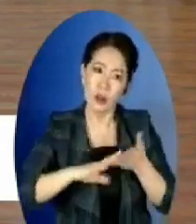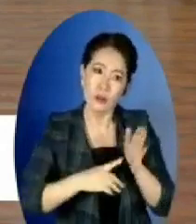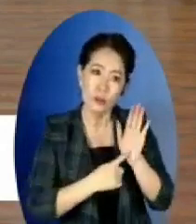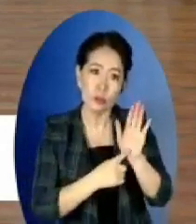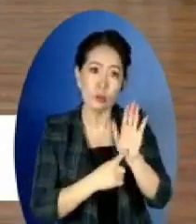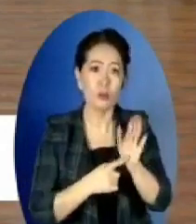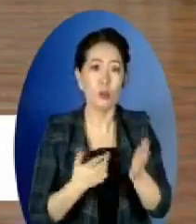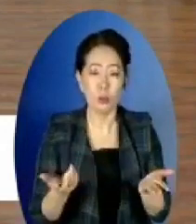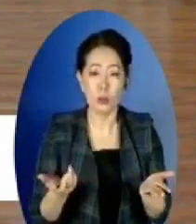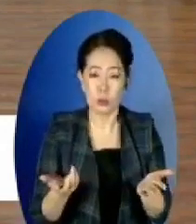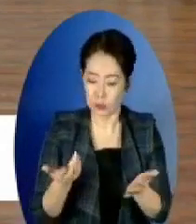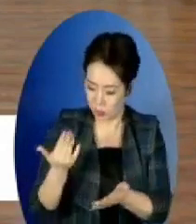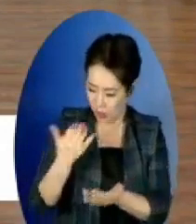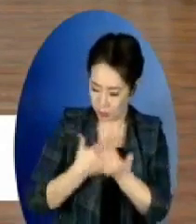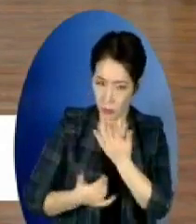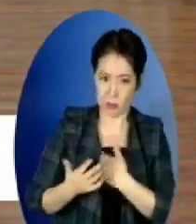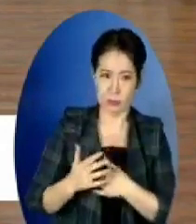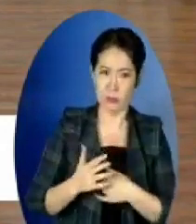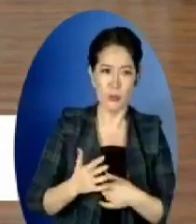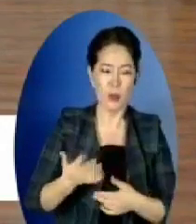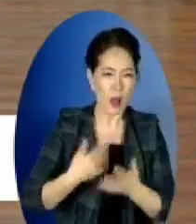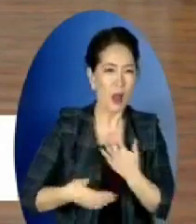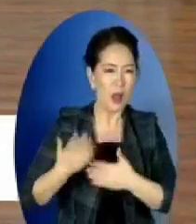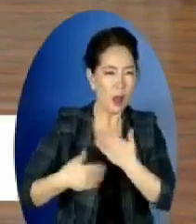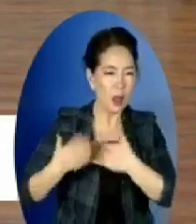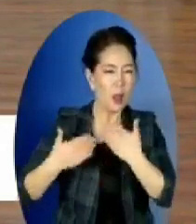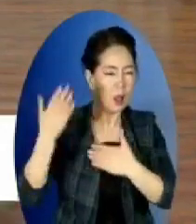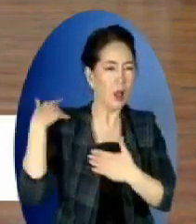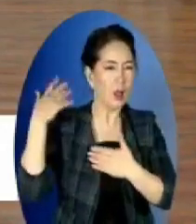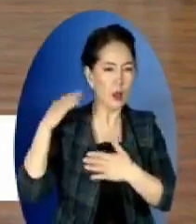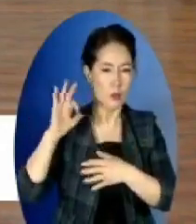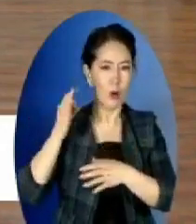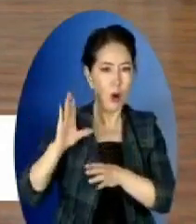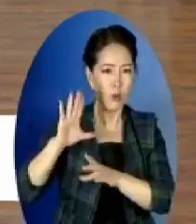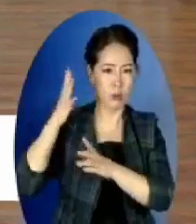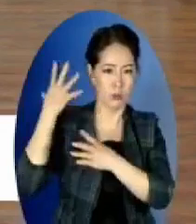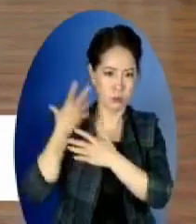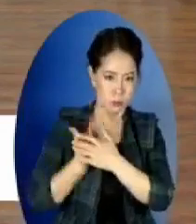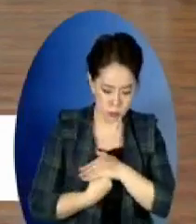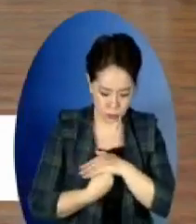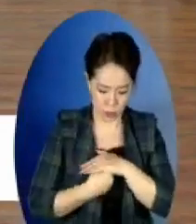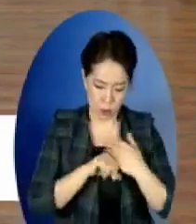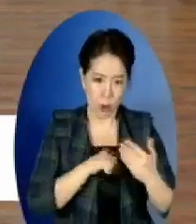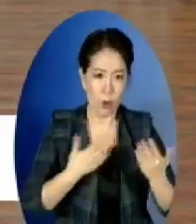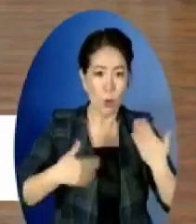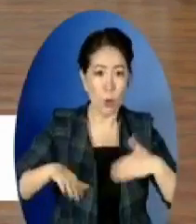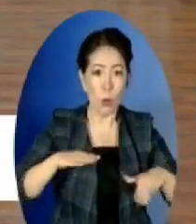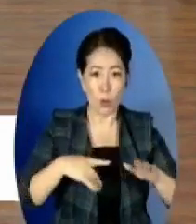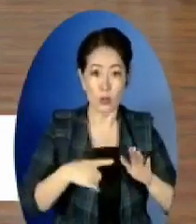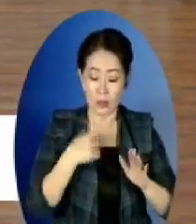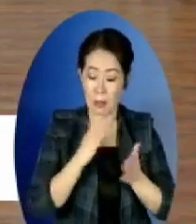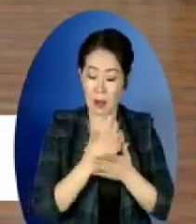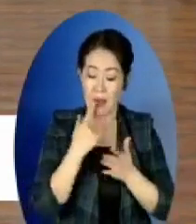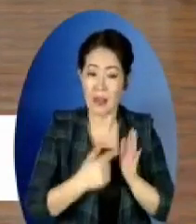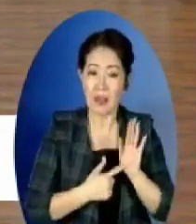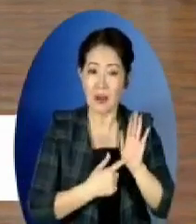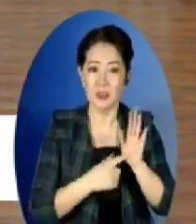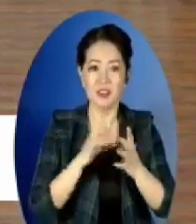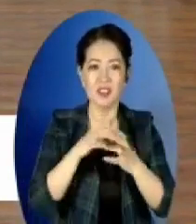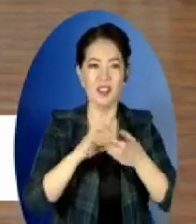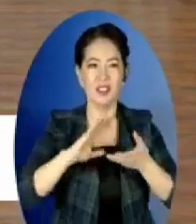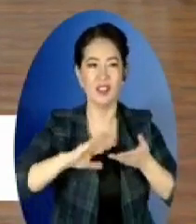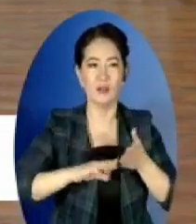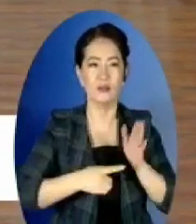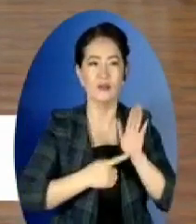тавигддаг. Бид нэр хичнээн хэдэн мянган жилээр дамжиж өвлөгдөж ирсэн мундаг урлагтай гэж яриад байдаг ч гэсэн тэрнийг дэлхийд гаргах